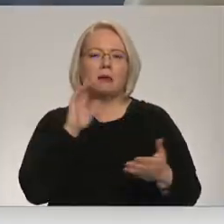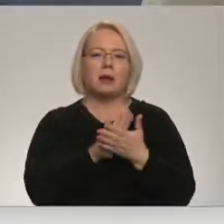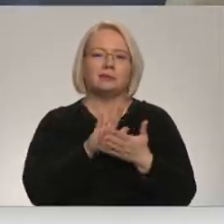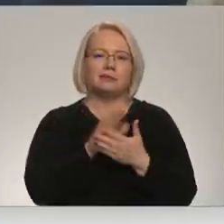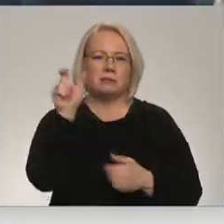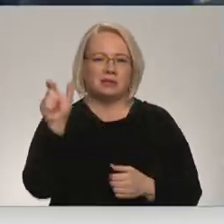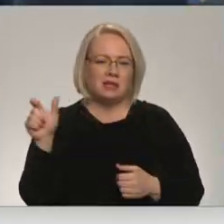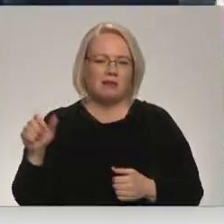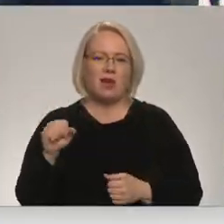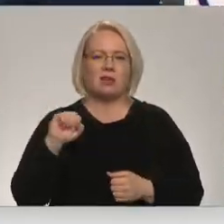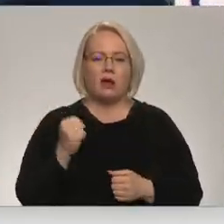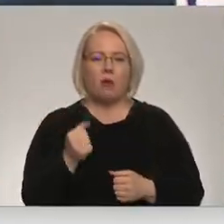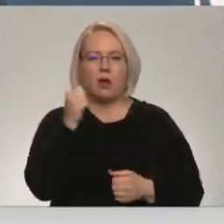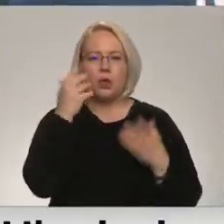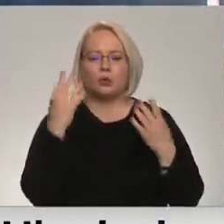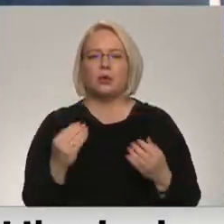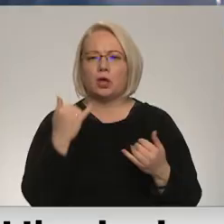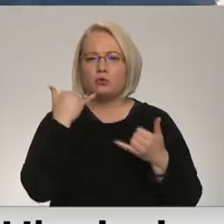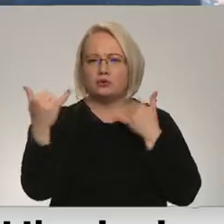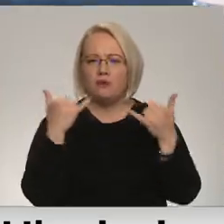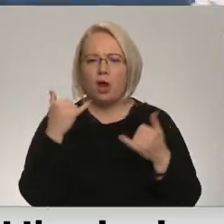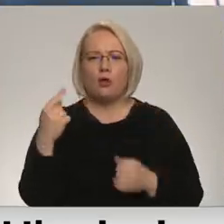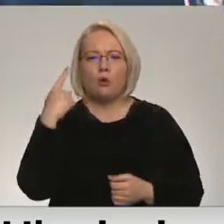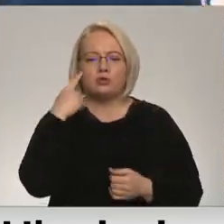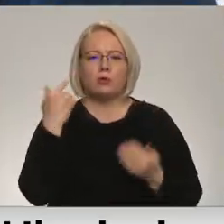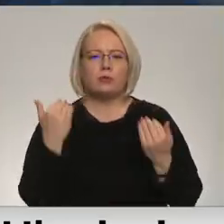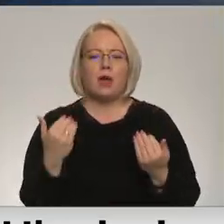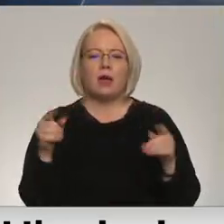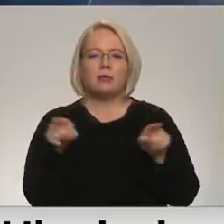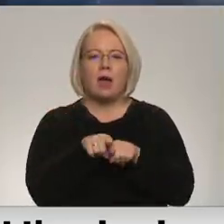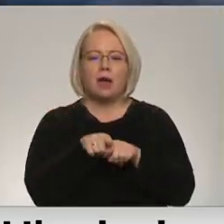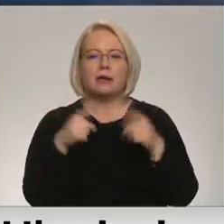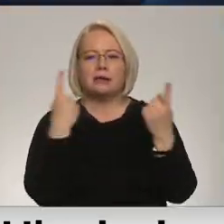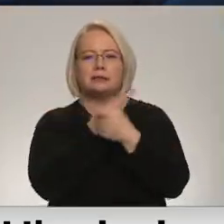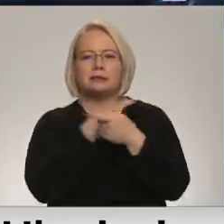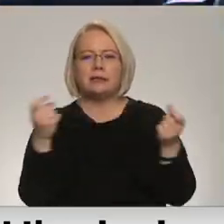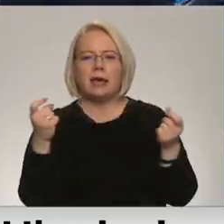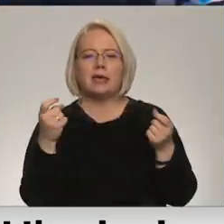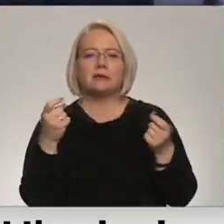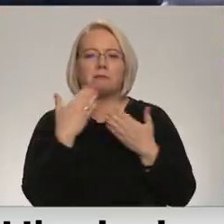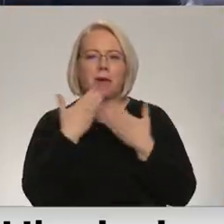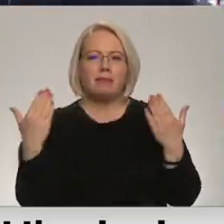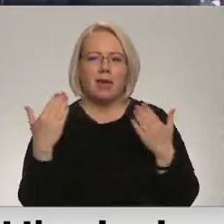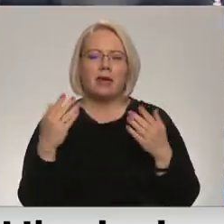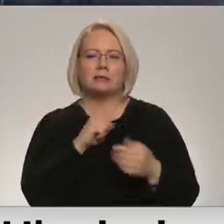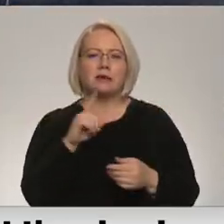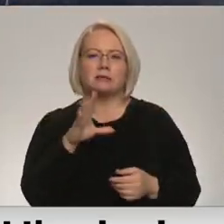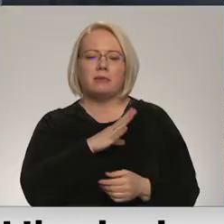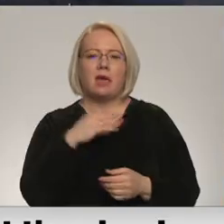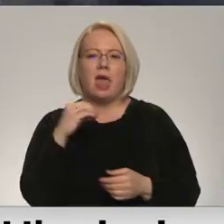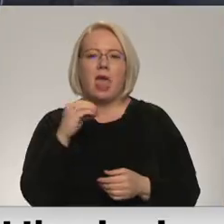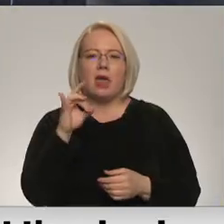dienu sazvanos un uzzinu. Tagad arī ziņas ir noslēgtas pēdējās, kas bija Echo Maskvī.